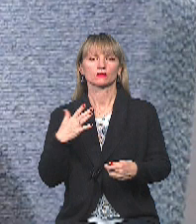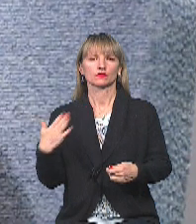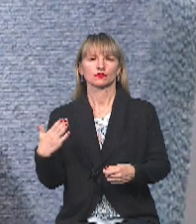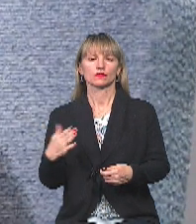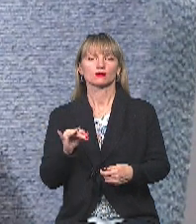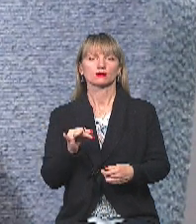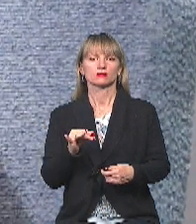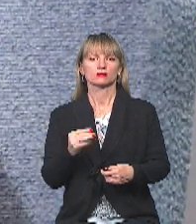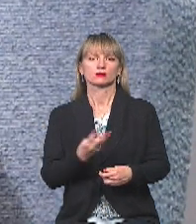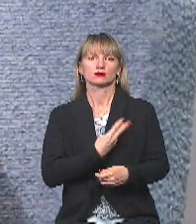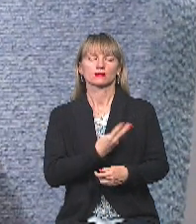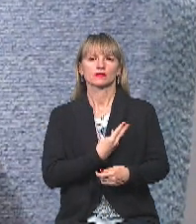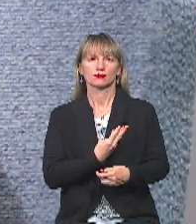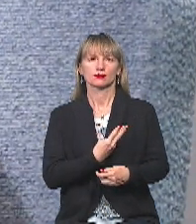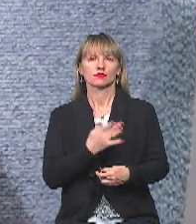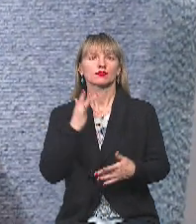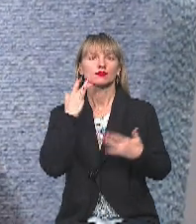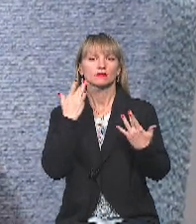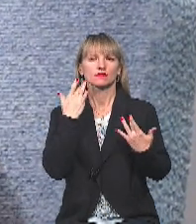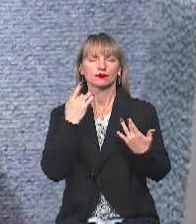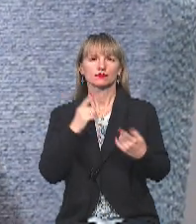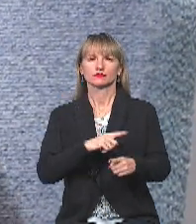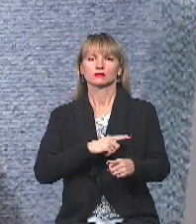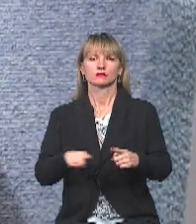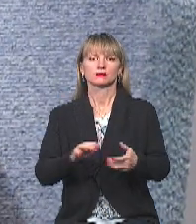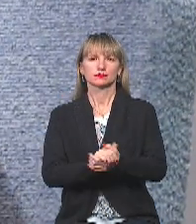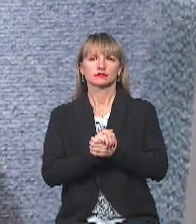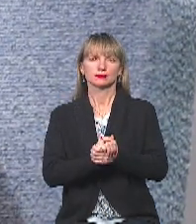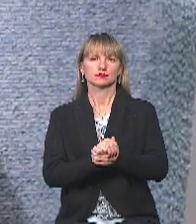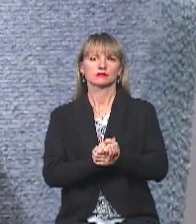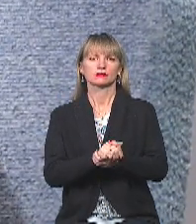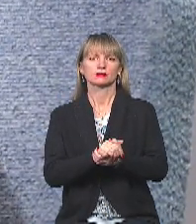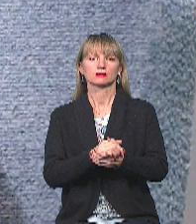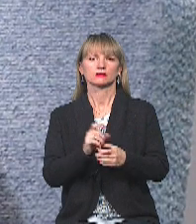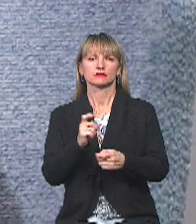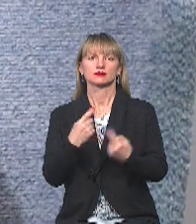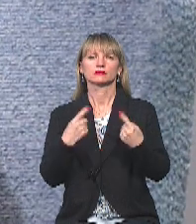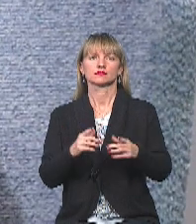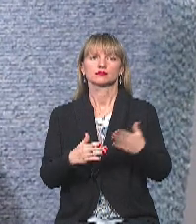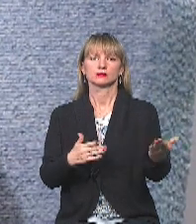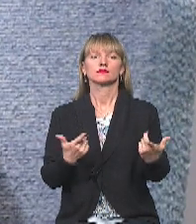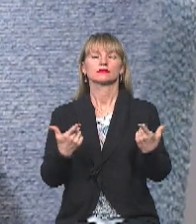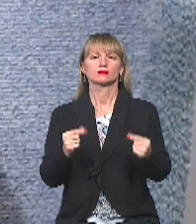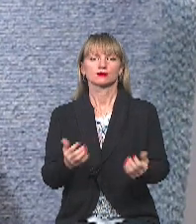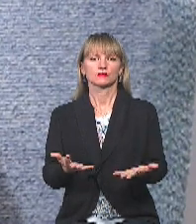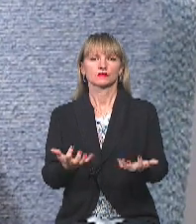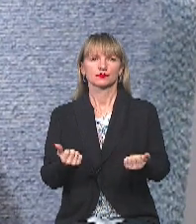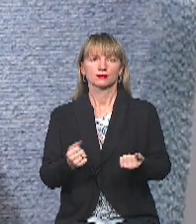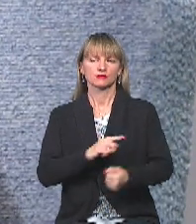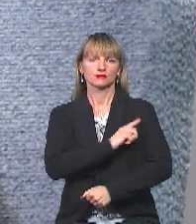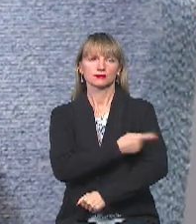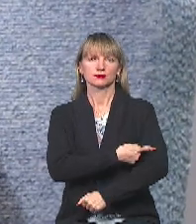і спокуси легкого, швидкого миру з іншого? Де брати